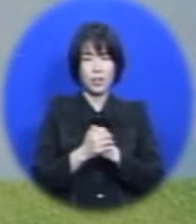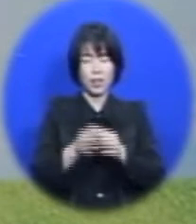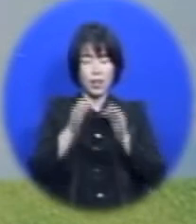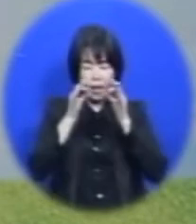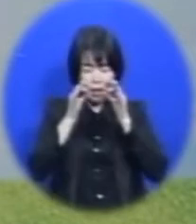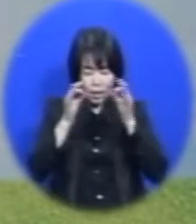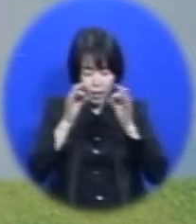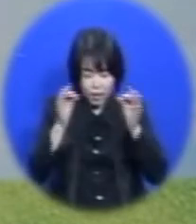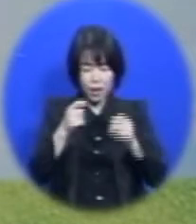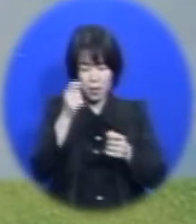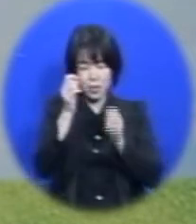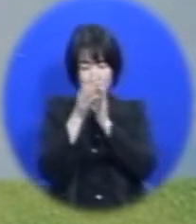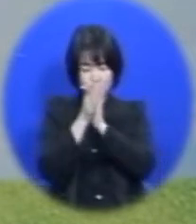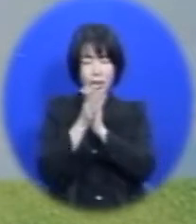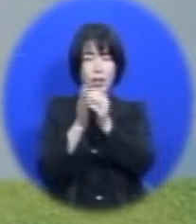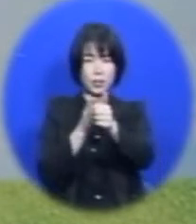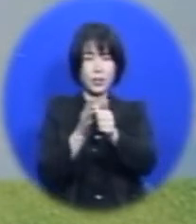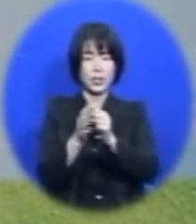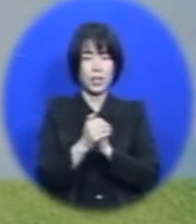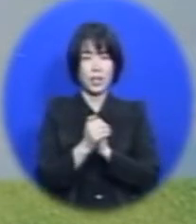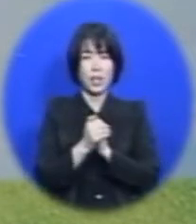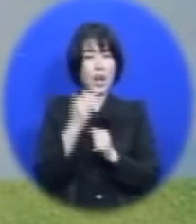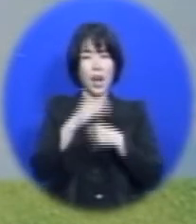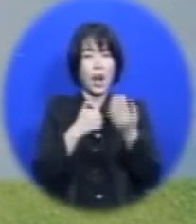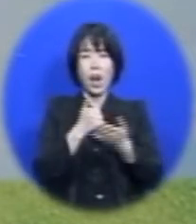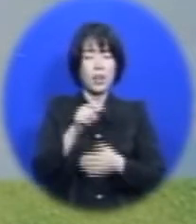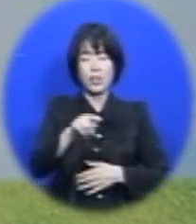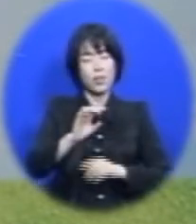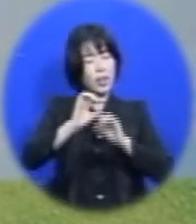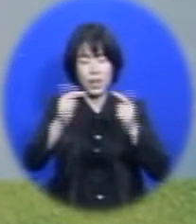통사정을 합니다. 하나님, 이건 안 됩니다.